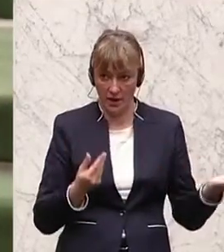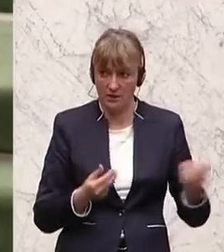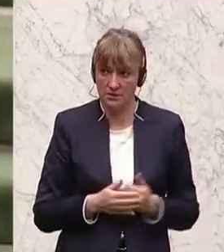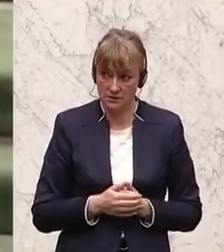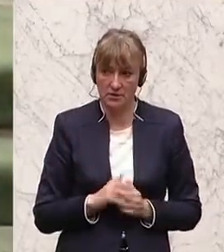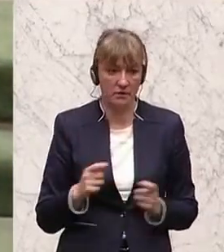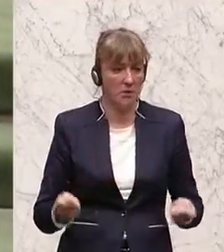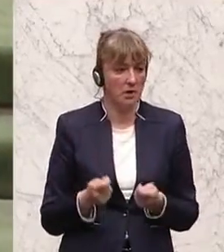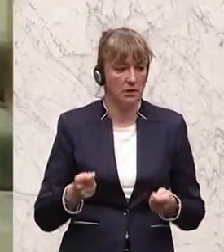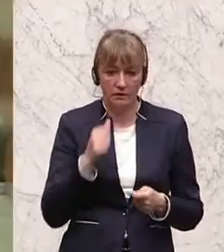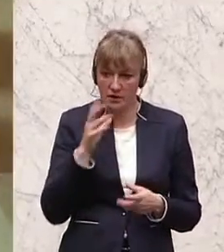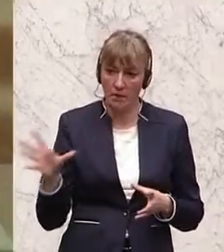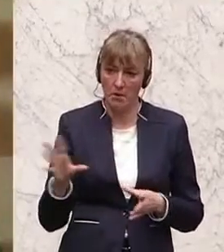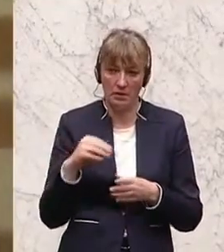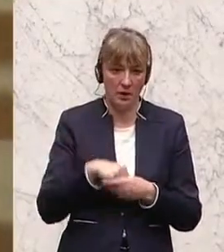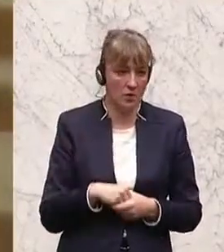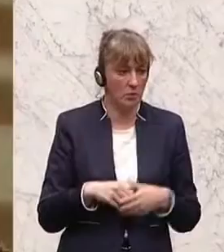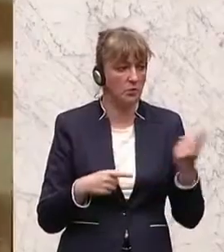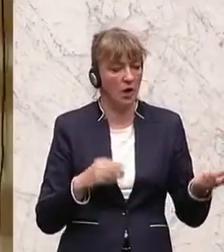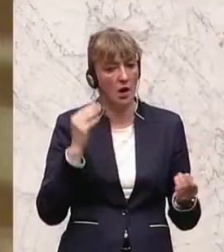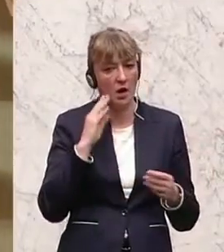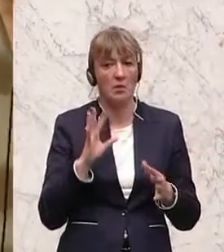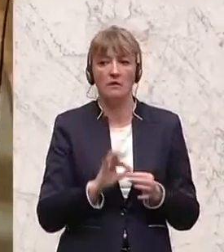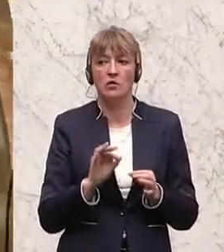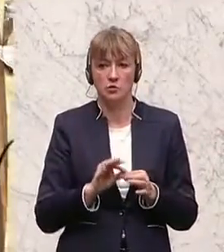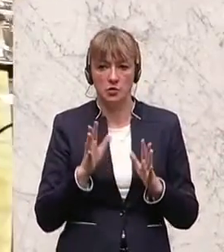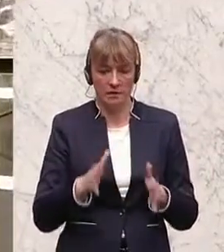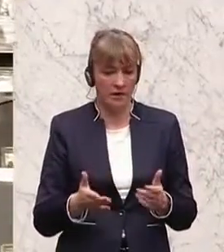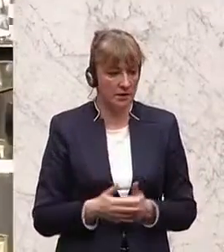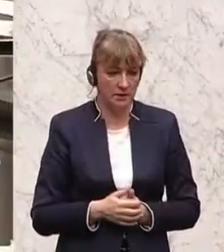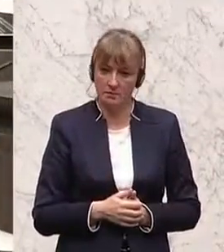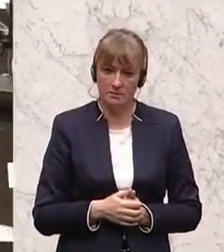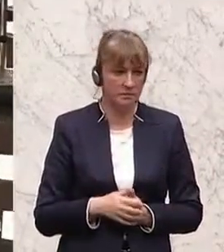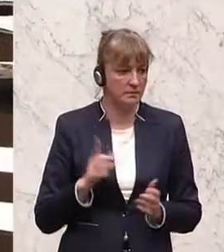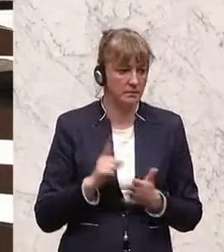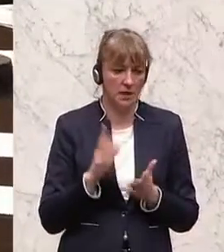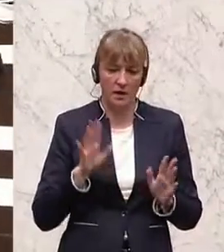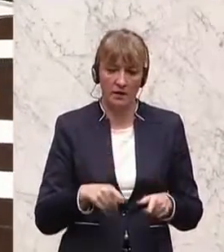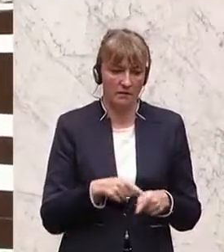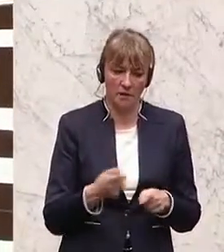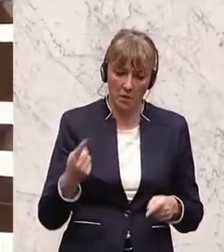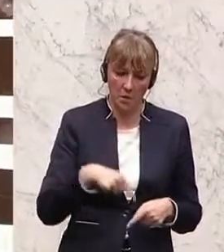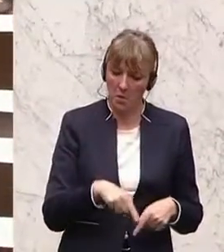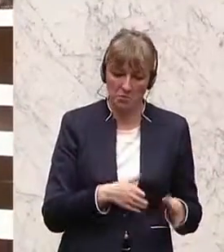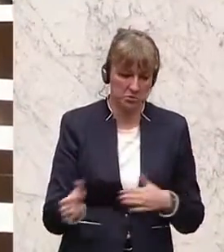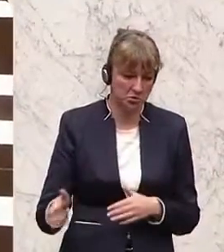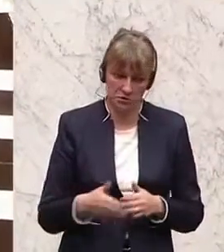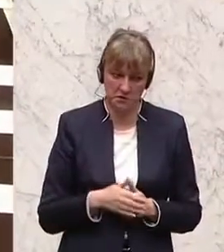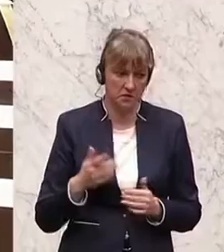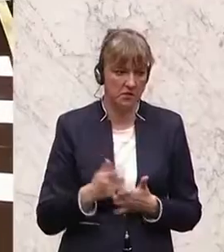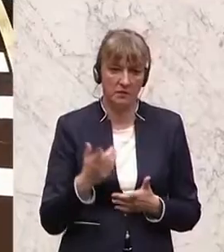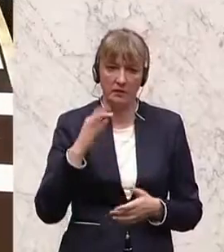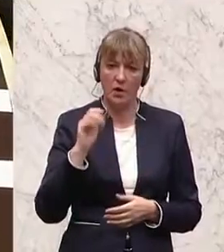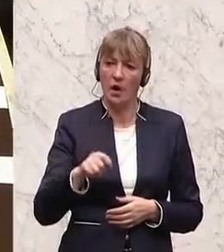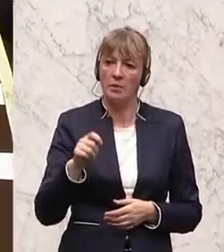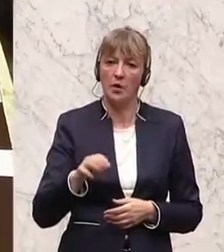haben die Betriebe nicht mitgenommen und dann glauben Sie, dass das Ganze funktionieren wird. Das wird ein Rohrkrepierer, Herr Bundesminister. Und wie es die Frau